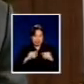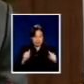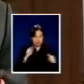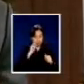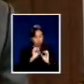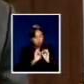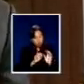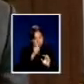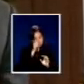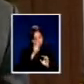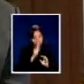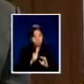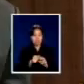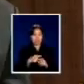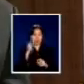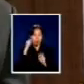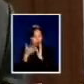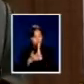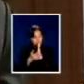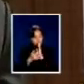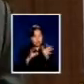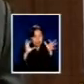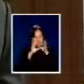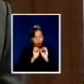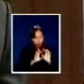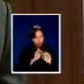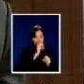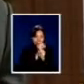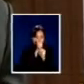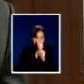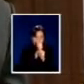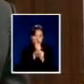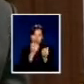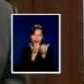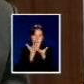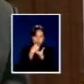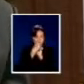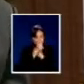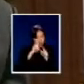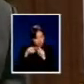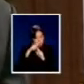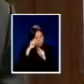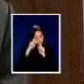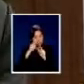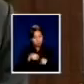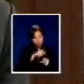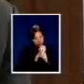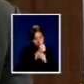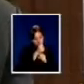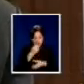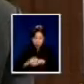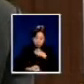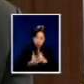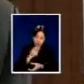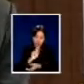ความเข้าใจแล้วก็ใช้เทคโนโลยีเป็นเครื่องมือแล้วก็ทำให้เขามีช่องทางในการแสดงออกอย่างถูกต้องเนี่ยตรงนี้ก็จะเป็